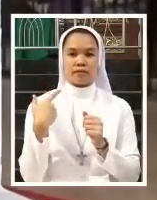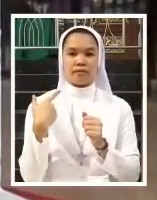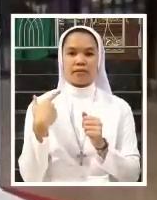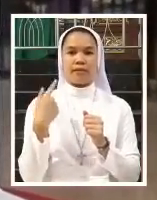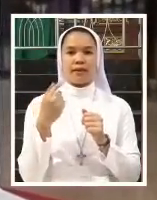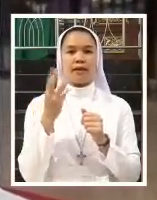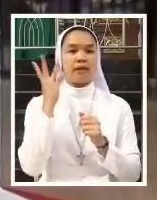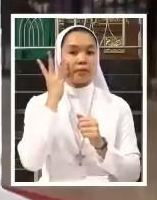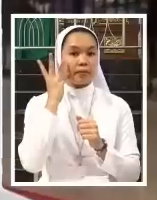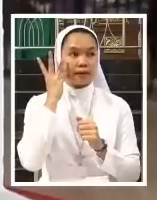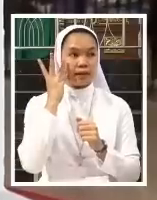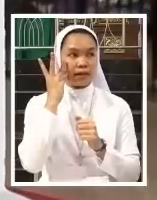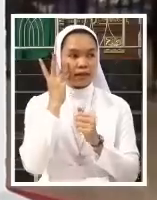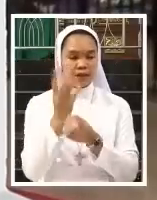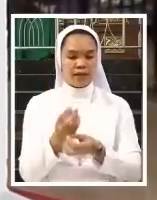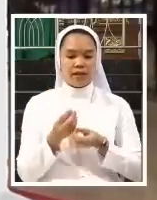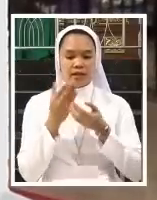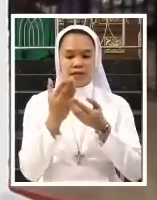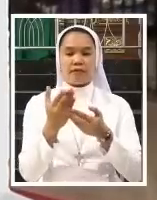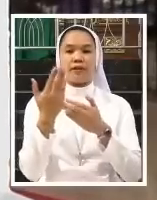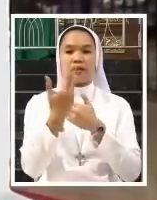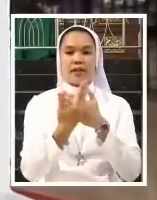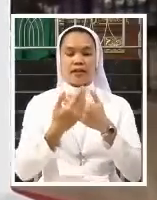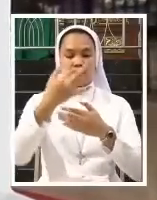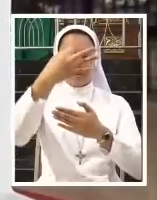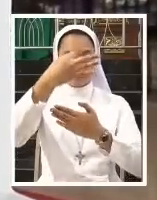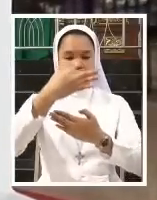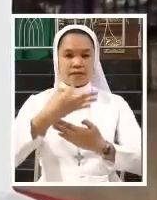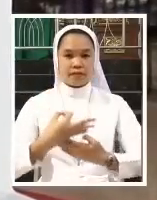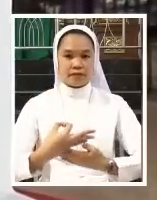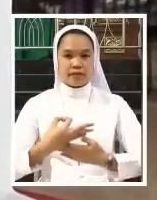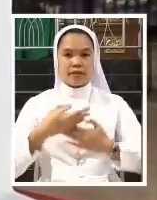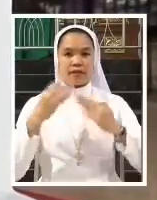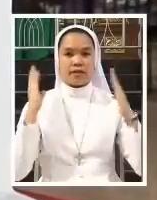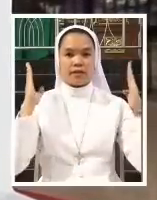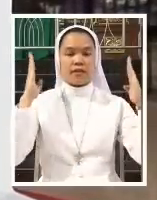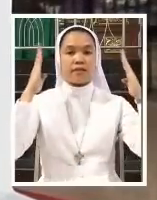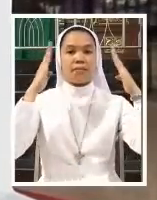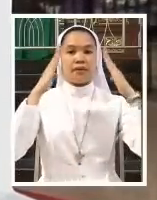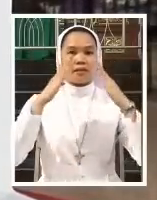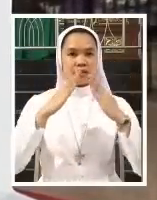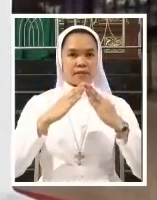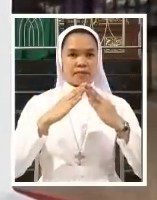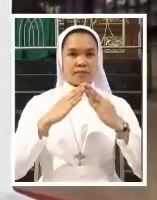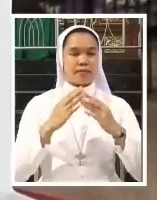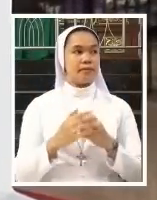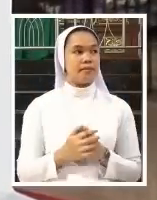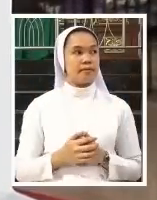arak, idudulot man sa tubangan kan arsobispo.